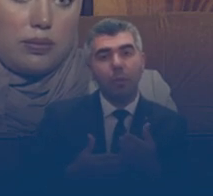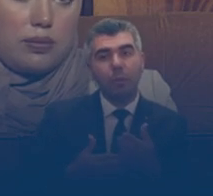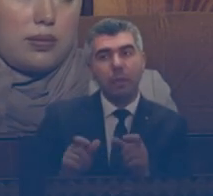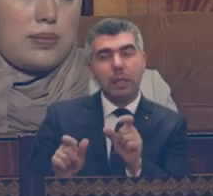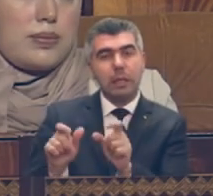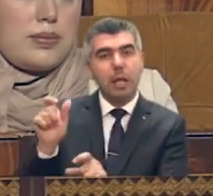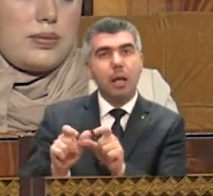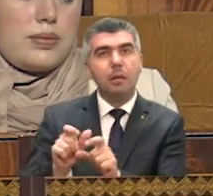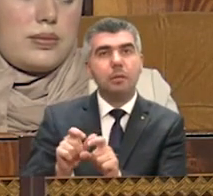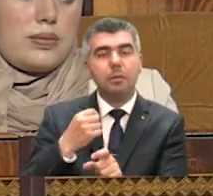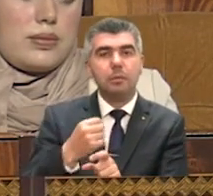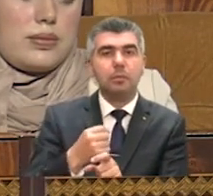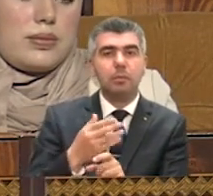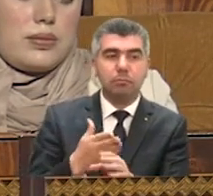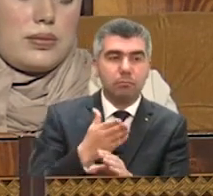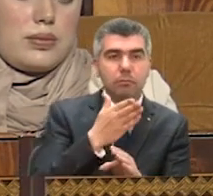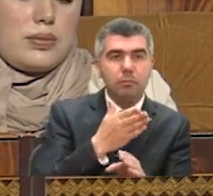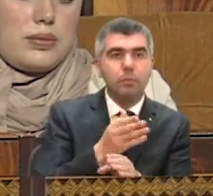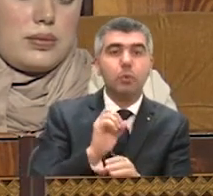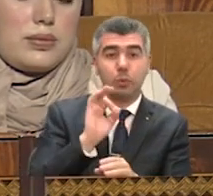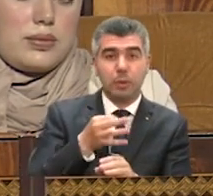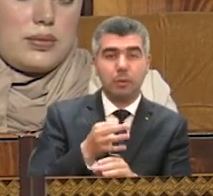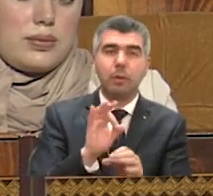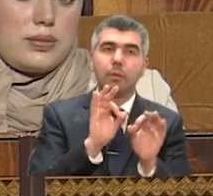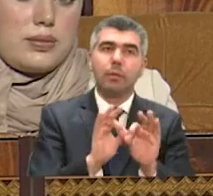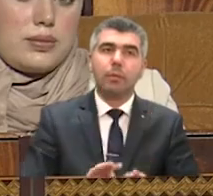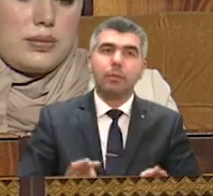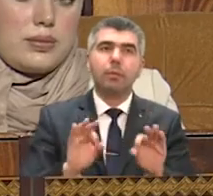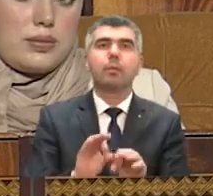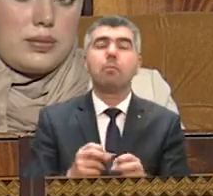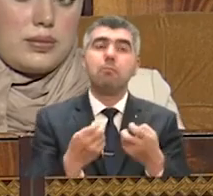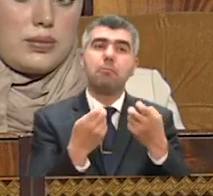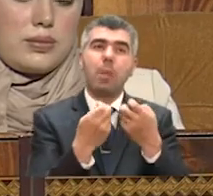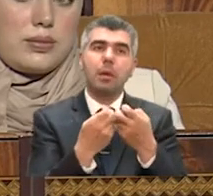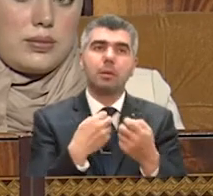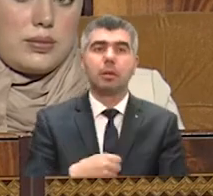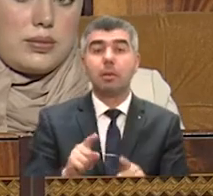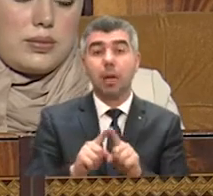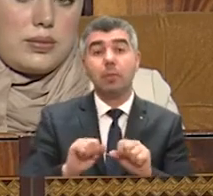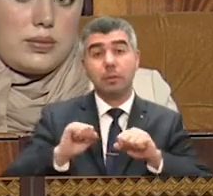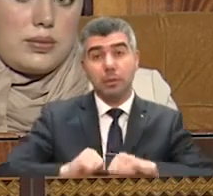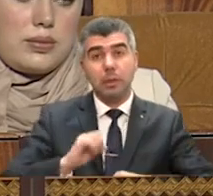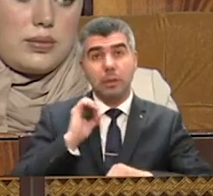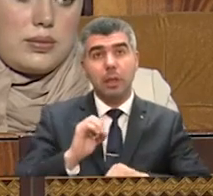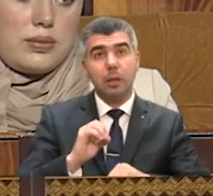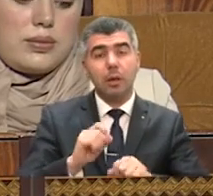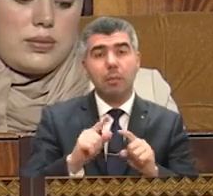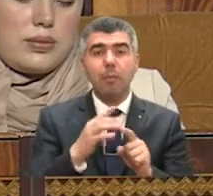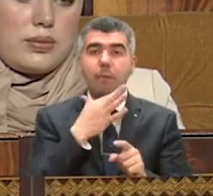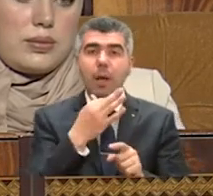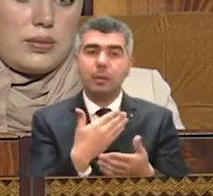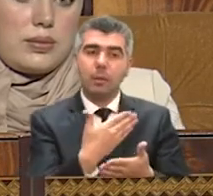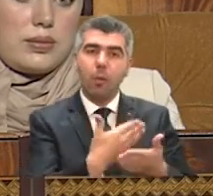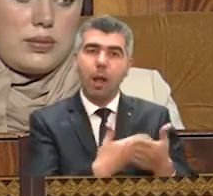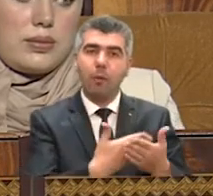يكون يلقى هذيك الخدمات اللي كيتمناها يلقاها في الإدارة. مثلا التفعيل الحقيقي للقانون المتعلق بتبسيط المصادر،